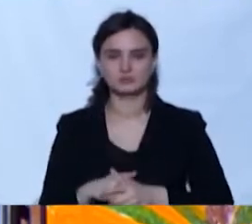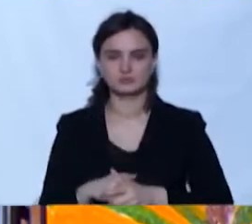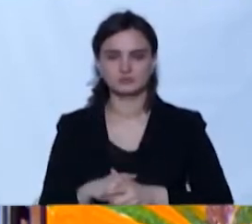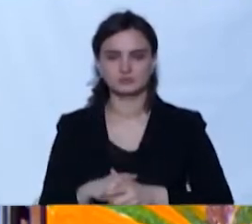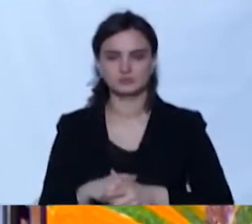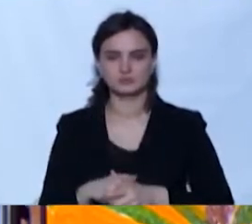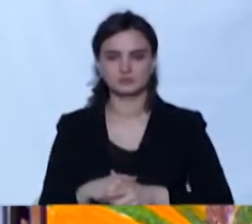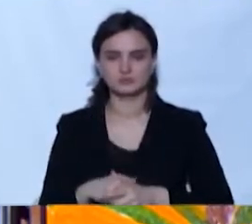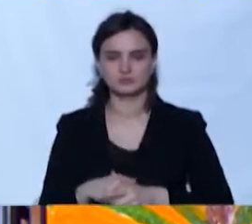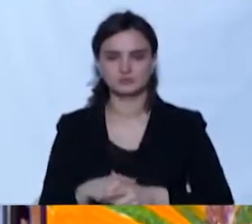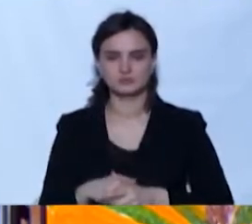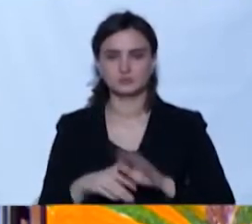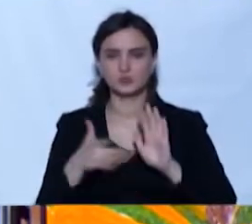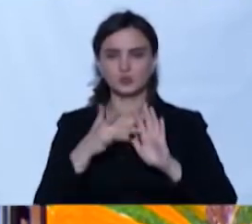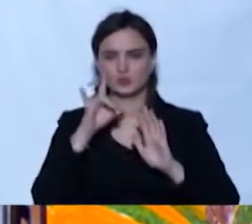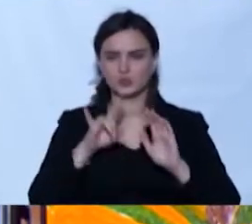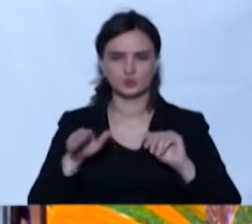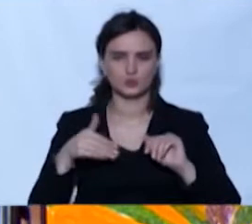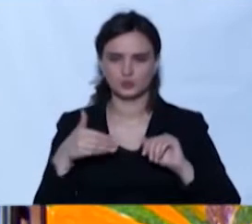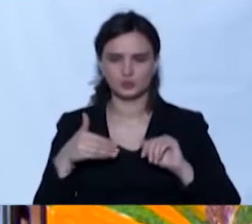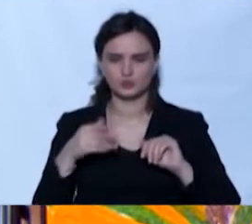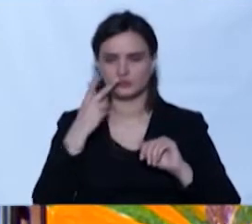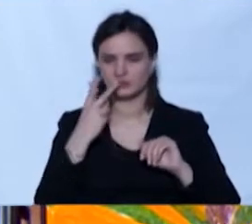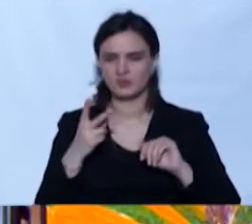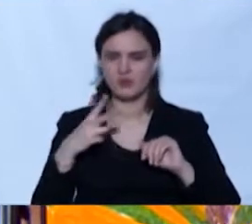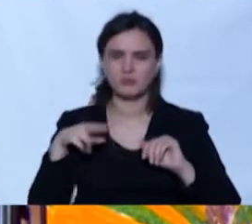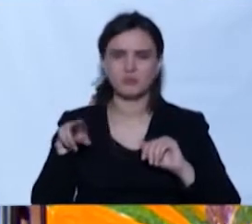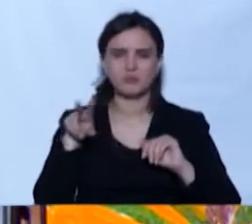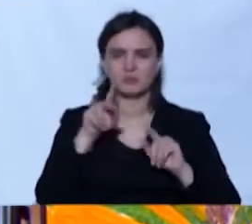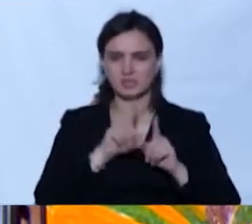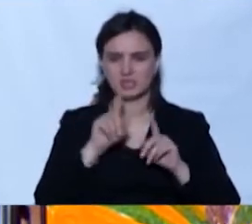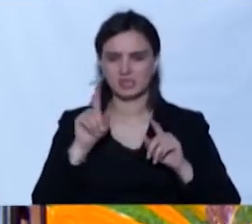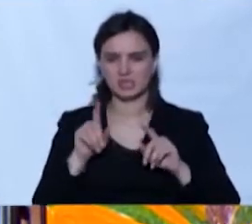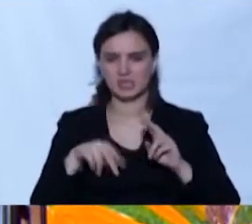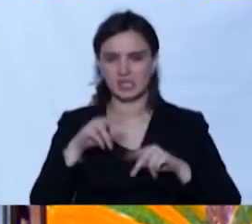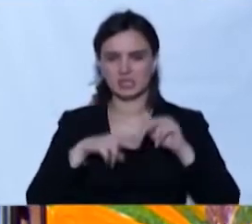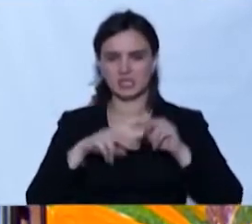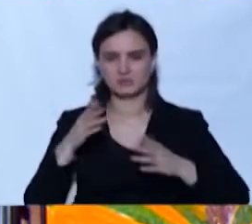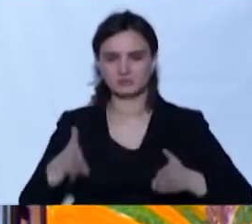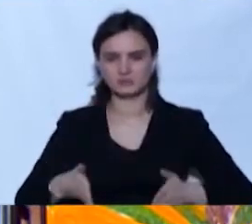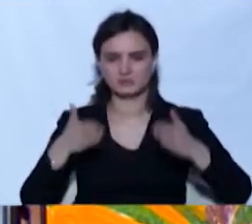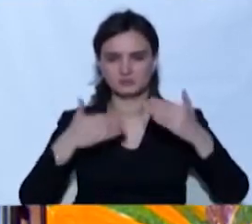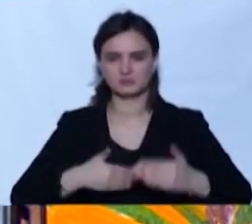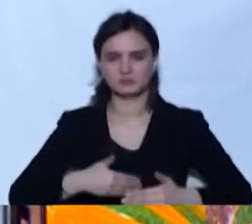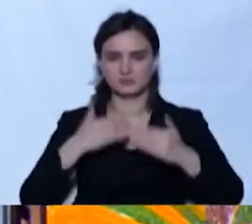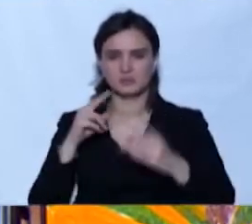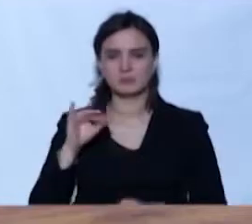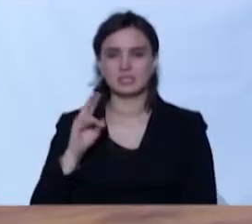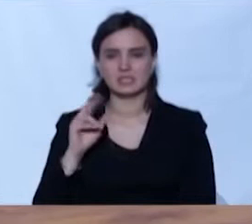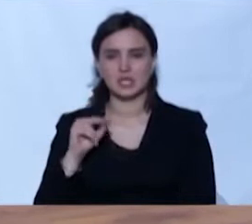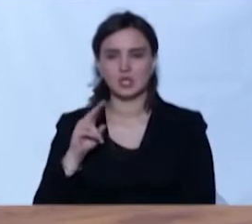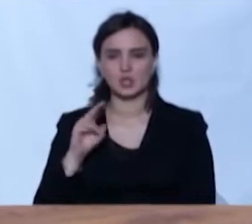უფანჯრო, საკმაოდ მასიური კედლებით შემოსაზღვრული ეგრეთ წოდებული პინაკოთეკის შენობა. პინაკოთეკა